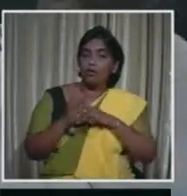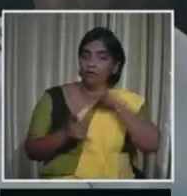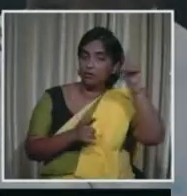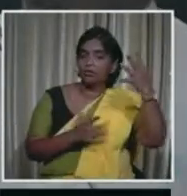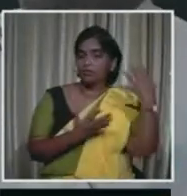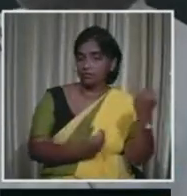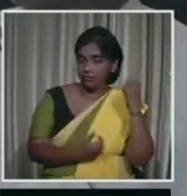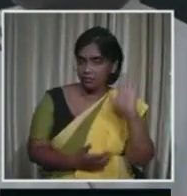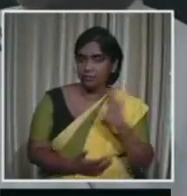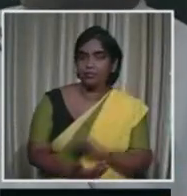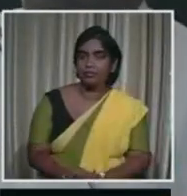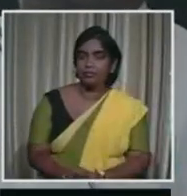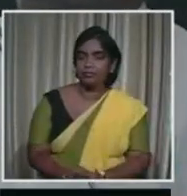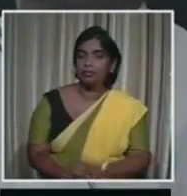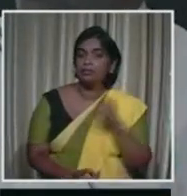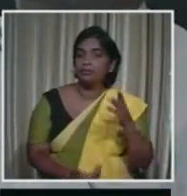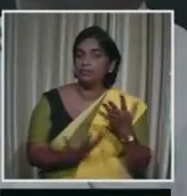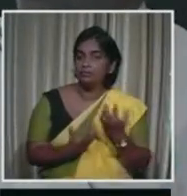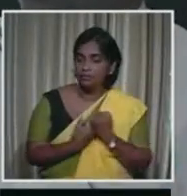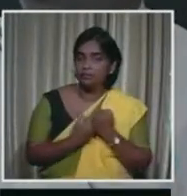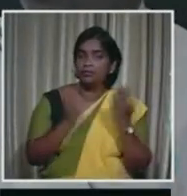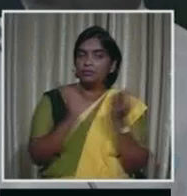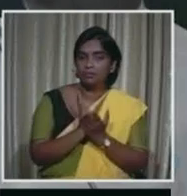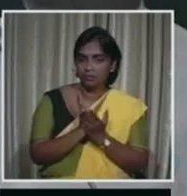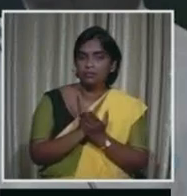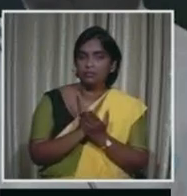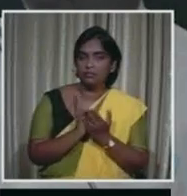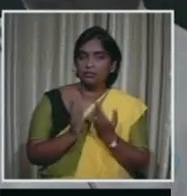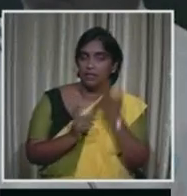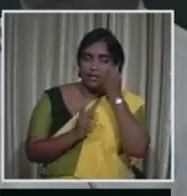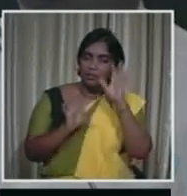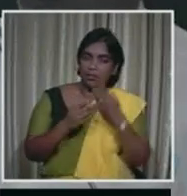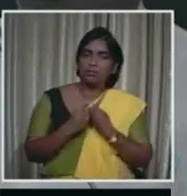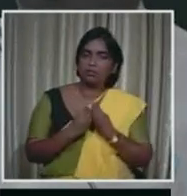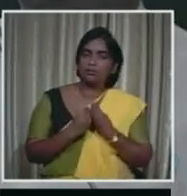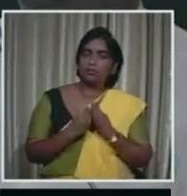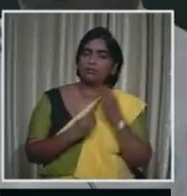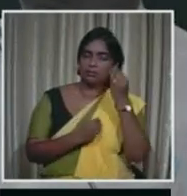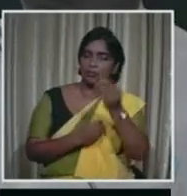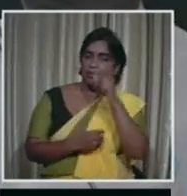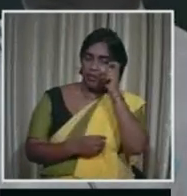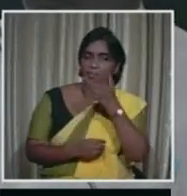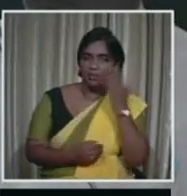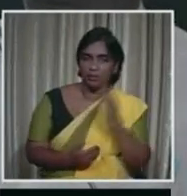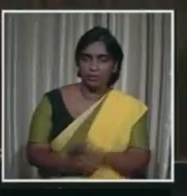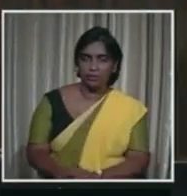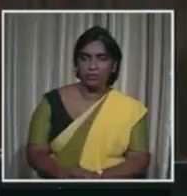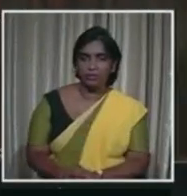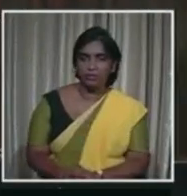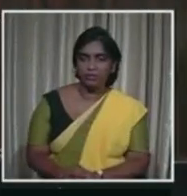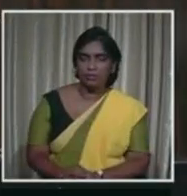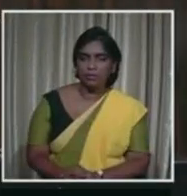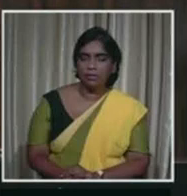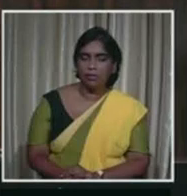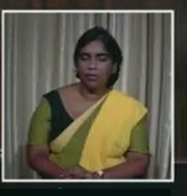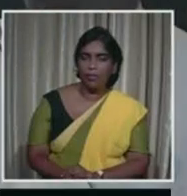අරන් තිබෙනවා එයි අවශ්‍ය කඩදාසි ඔබතුමාට සැකයකින් තොරව බලන්න පුළුවන් අපි ලබා දෙන්නේ. No,